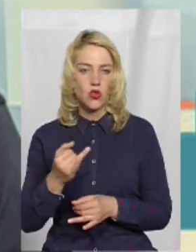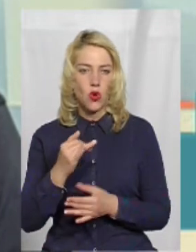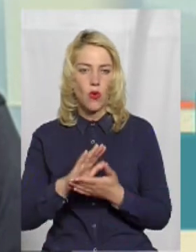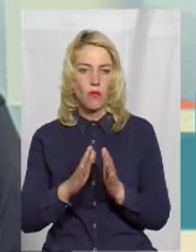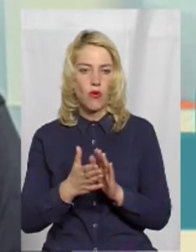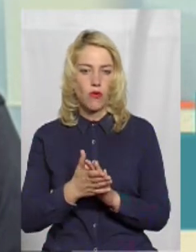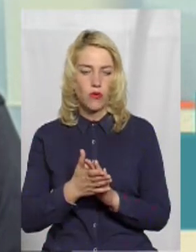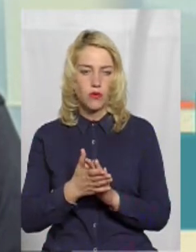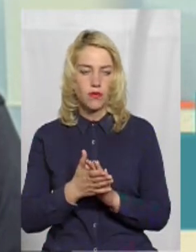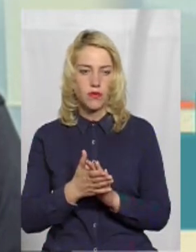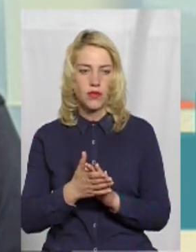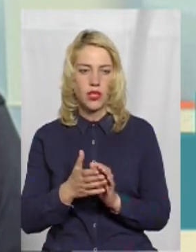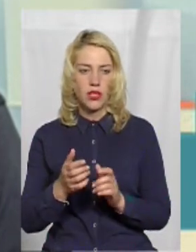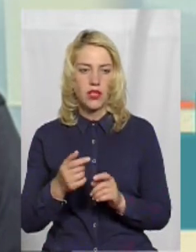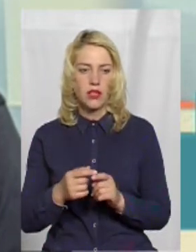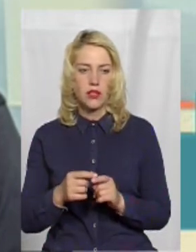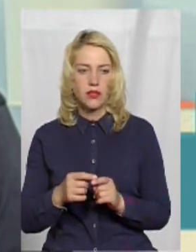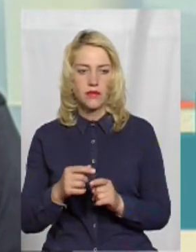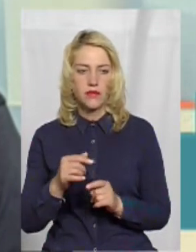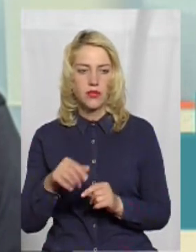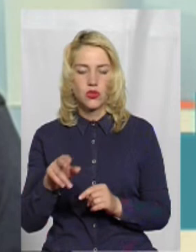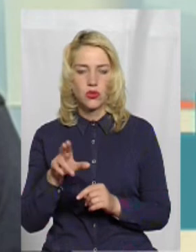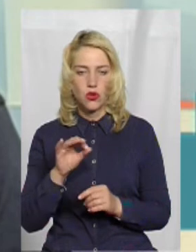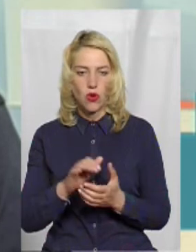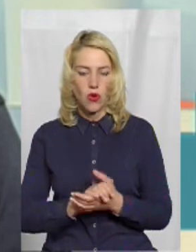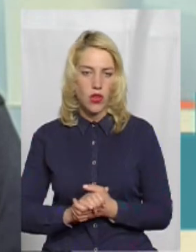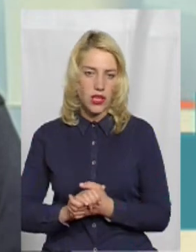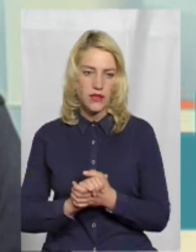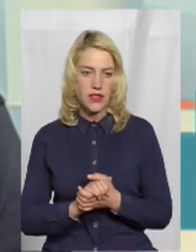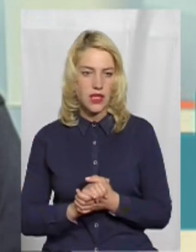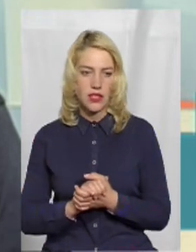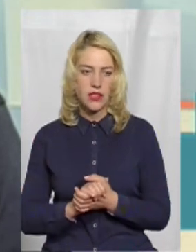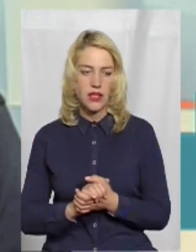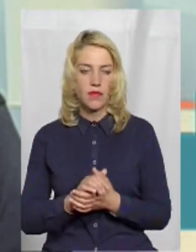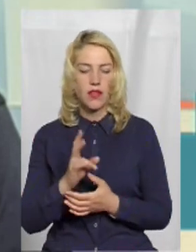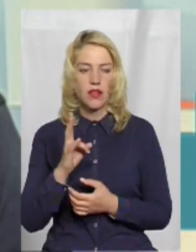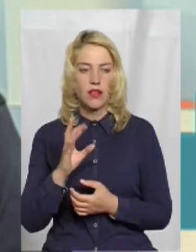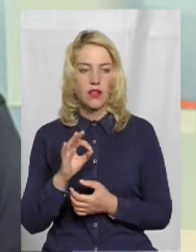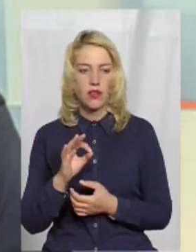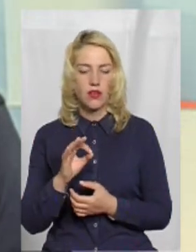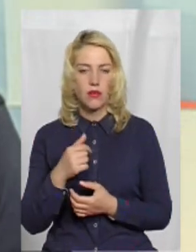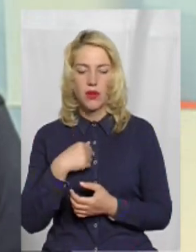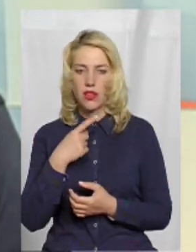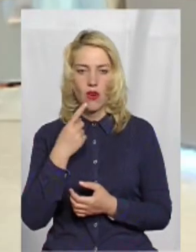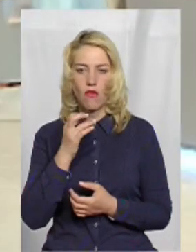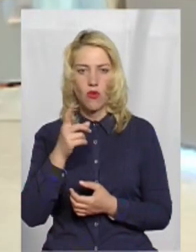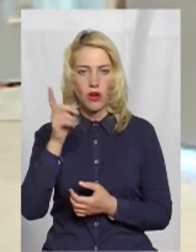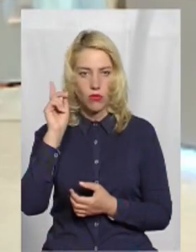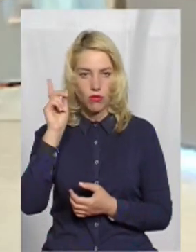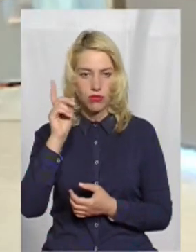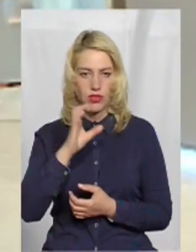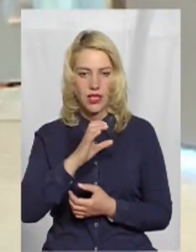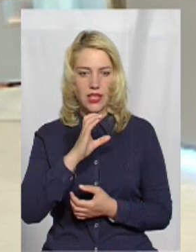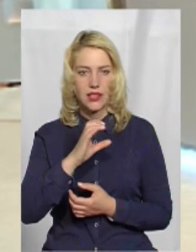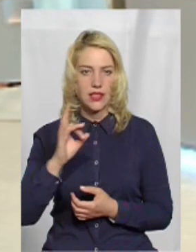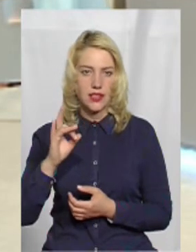можливо, пересторога щодо кооперативу чи інших там форм колективізації, але в даному випадку енергетичний... Йдеться не про ту історію,